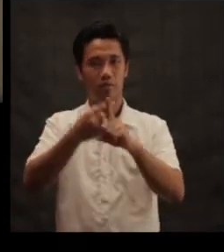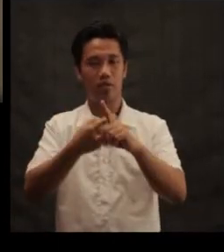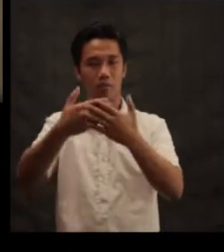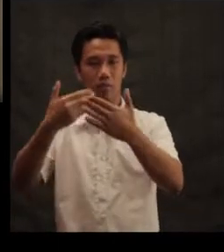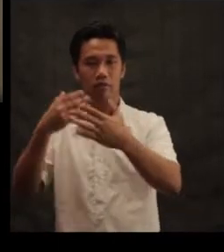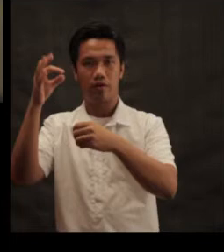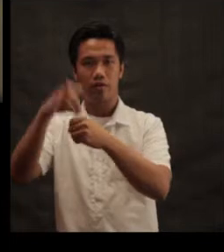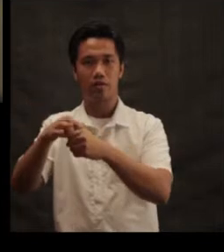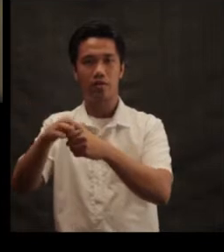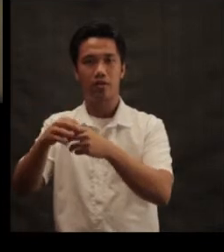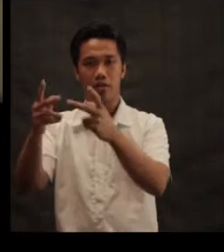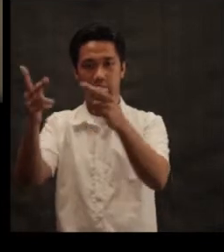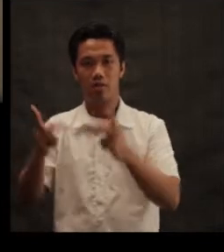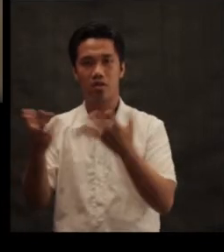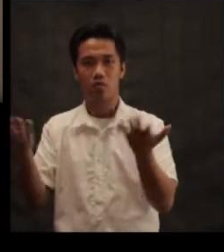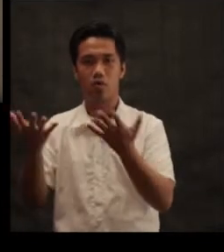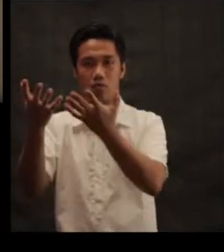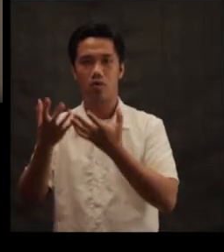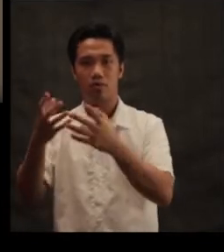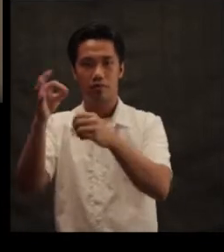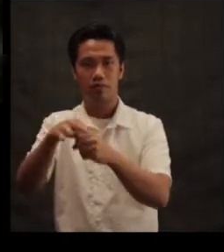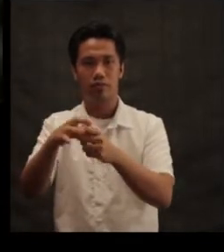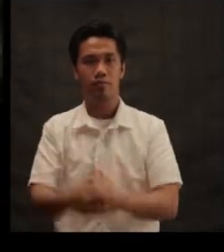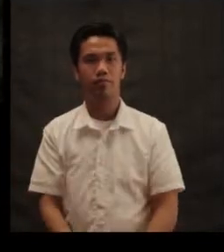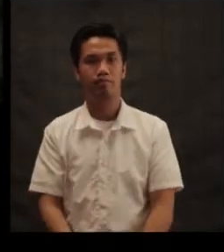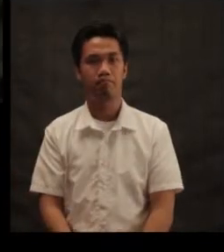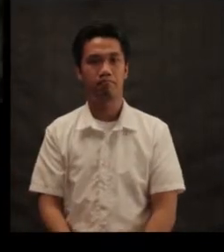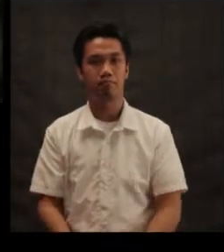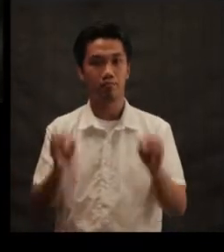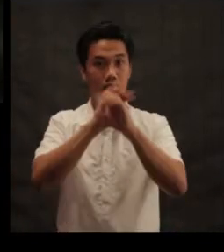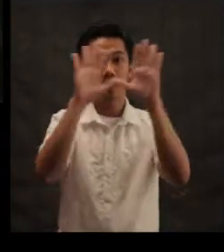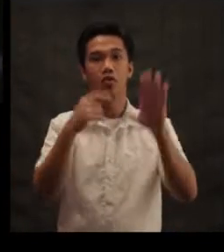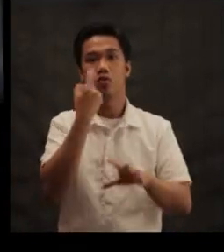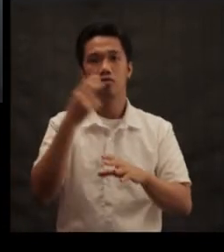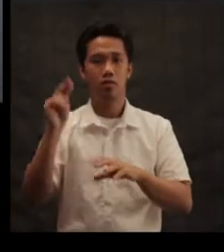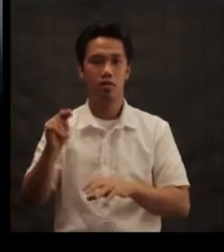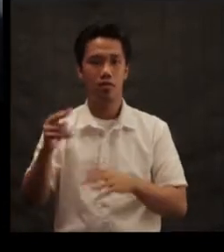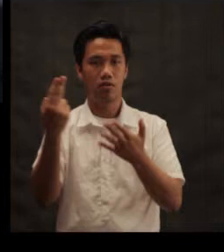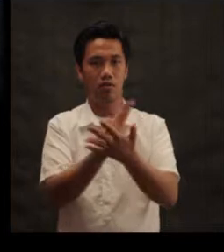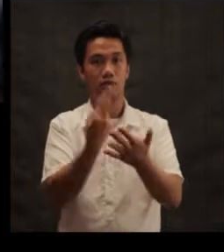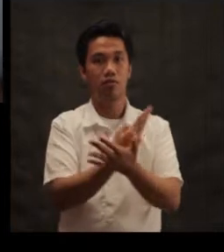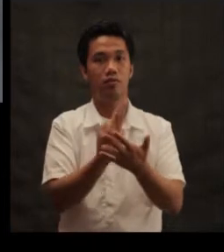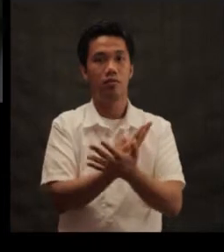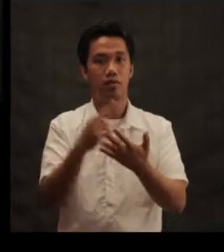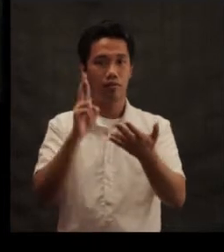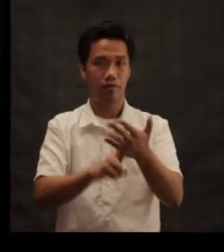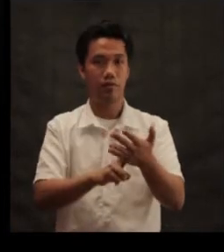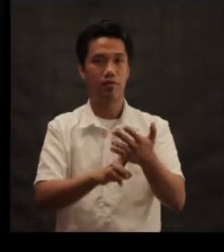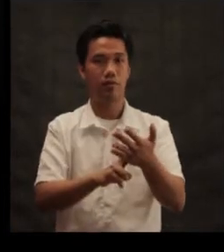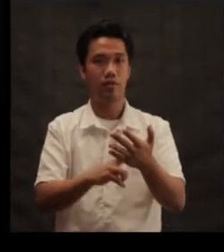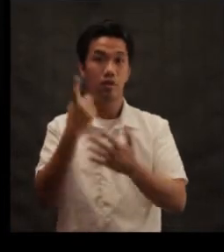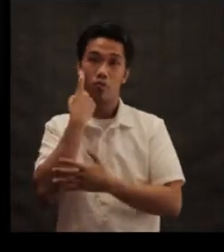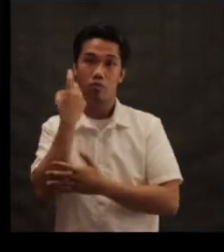bago mag-eleksyon sa mga lugar kung saan nila balak bumoto. Ipinaliliwanag din kung sinong mga PWD ang dapat mag-update ng kanilang